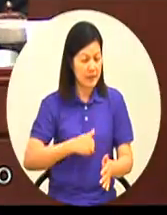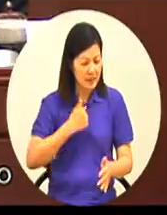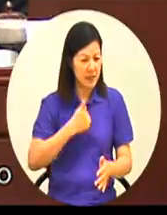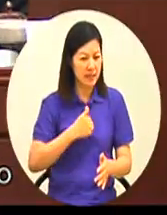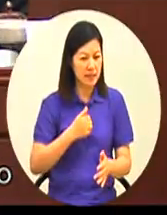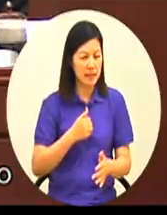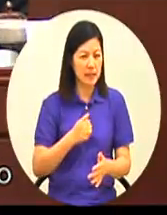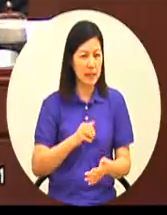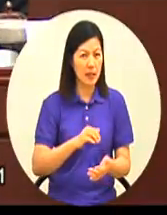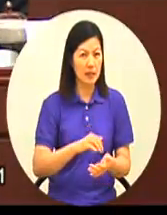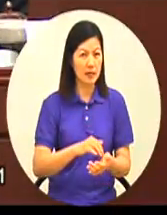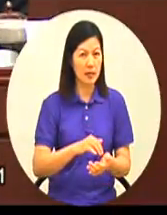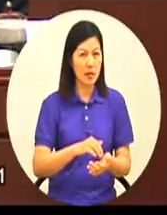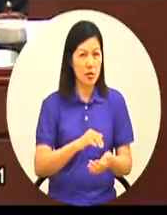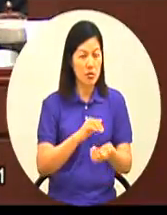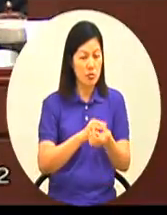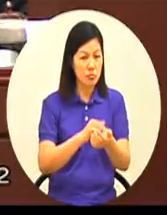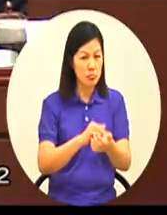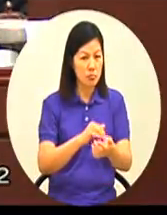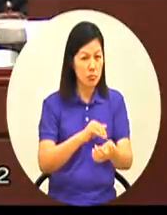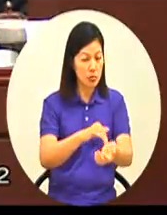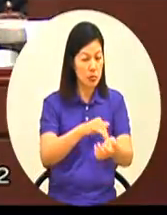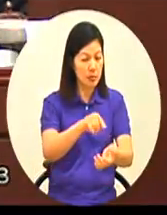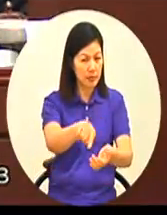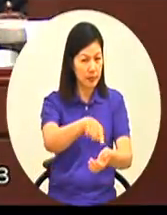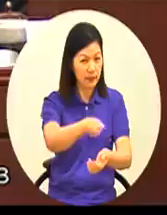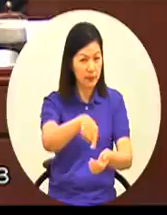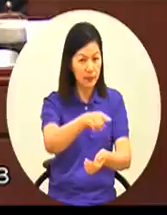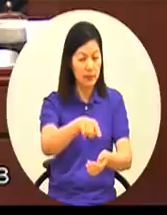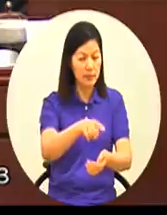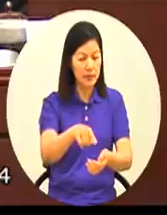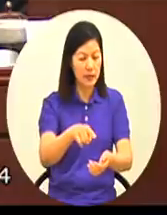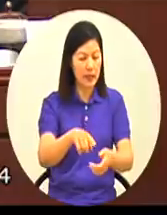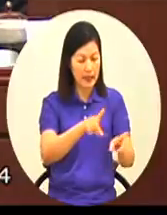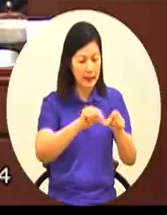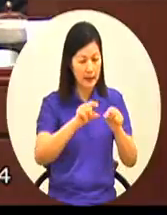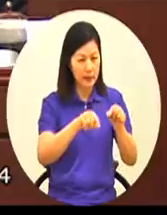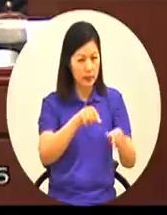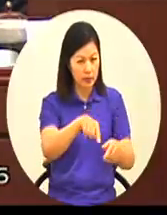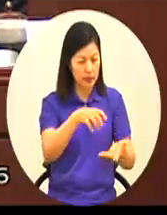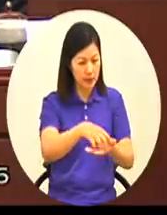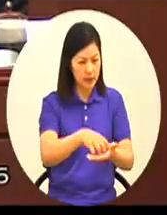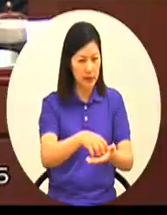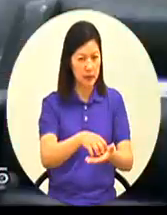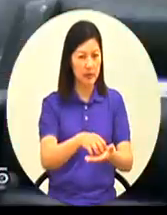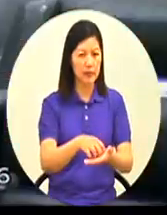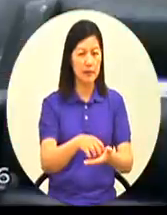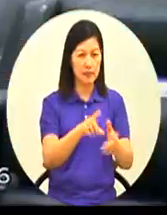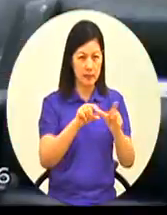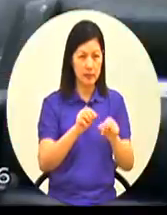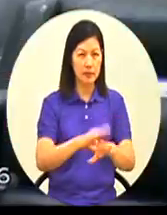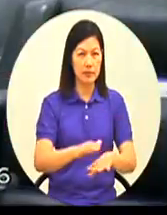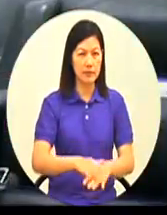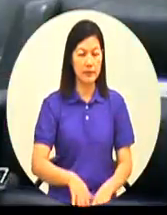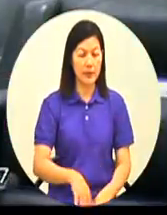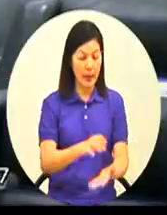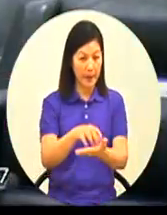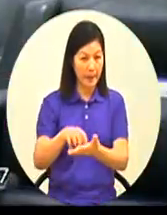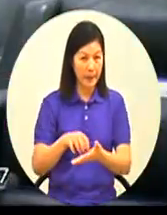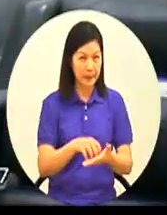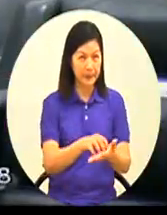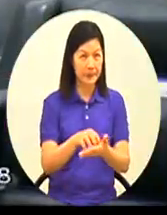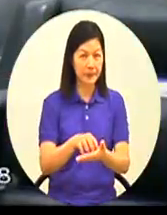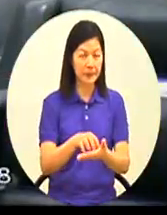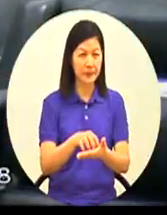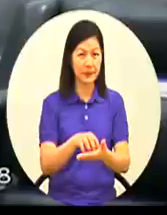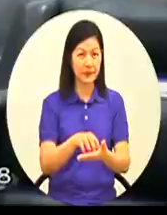住院的时候， 好， 这张同志伴侣证其实可以作为他最好的依据。 好，谢谢局长、哦、 是， 我想、哦、办理这